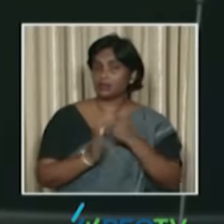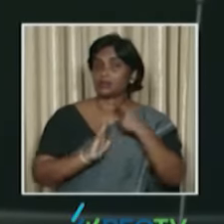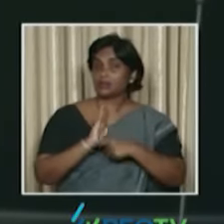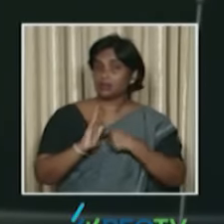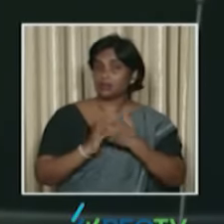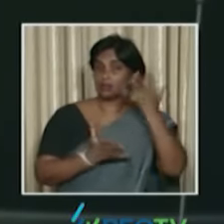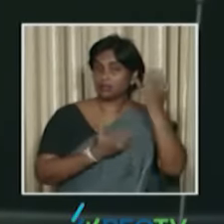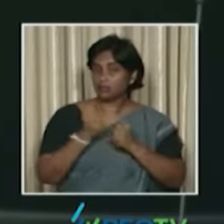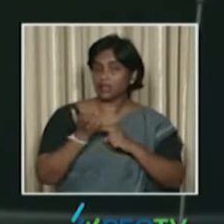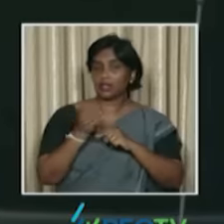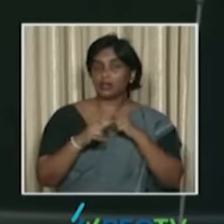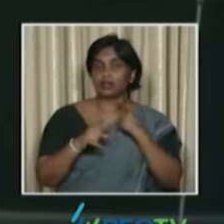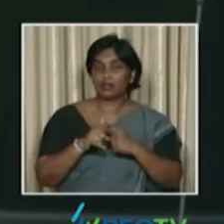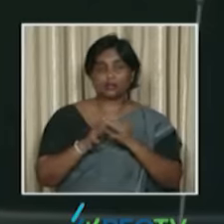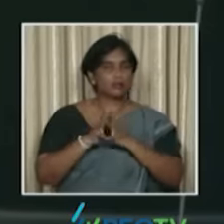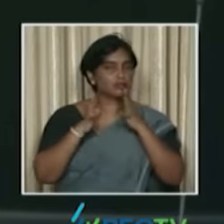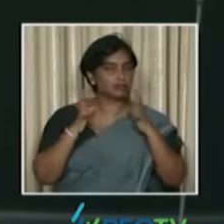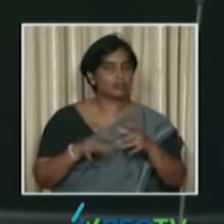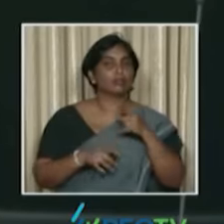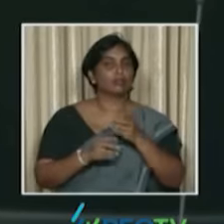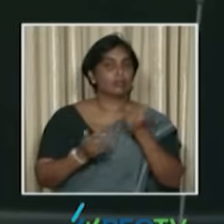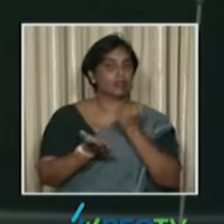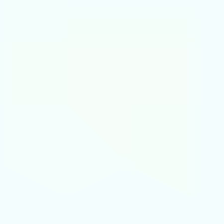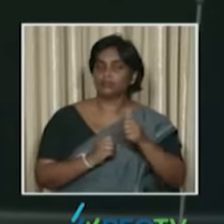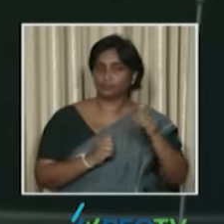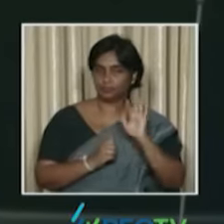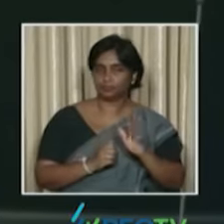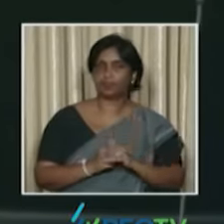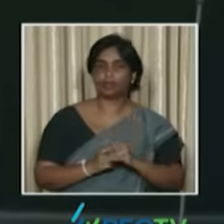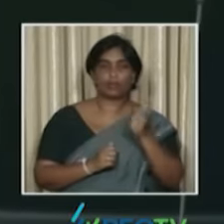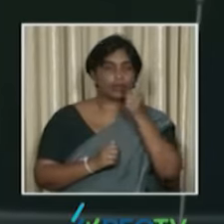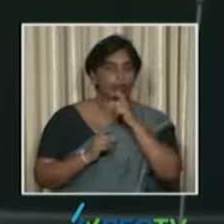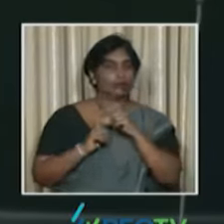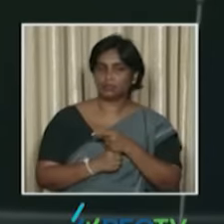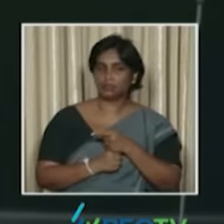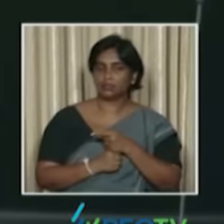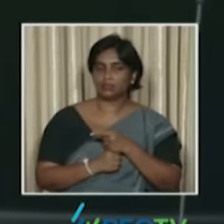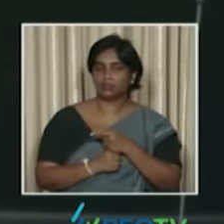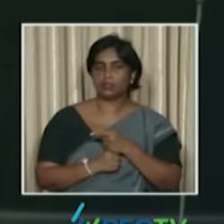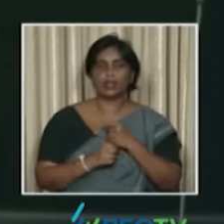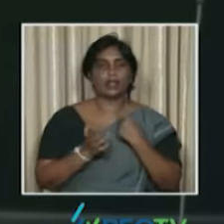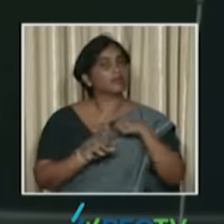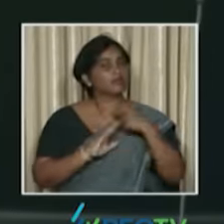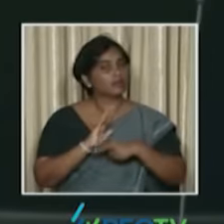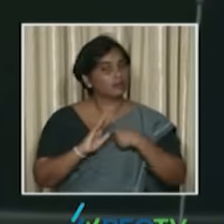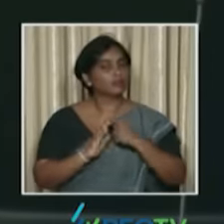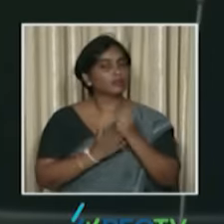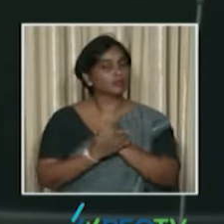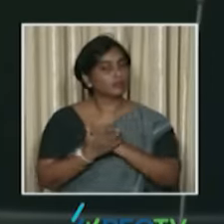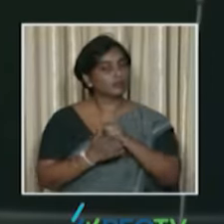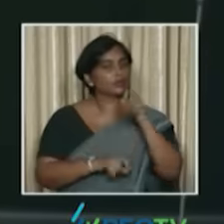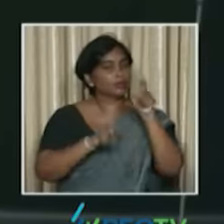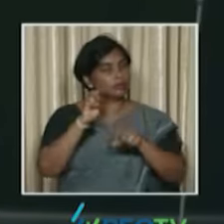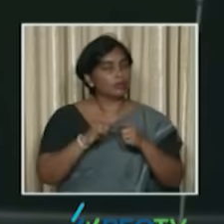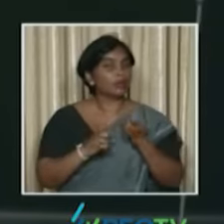එන්න ඕන බදු මුදලෙන් විශාල ප්‍රමාණයක් ඔවුන්ගේ ගිණුම් වලට දා ගන්නවා. සුරාබද්ද පාර්ලිමේන්තුවත් එහෙමයි. රේගුවත් එහෙමයි. සියලු